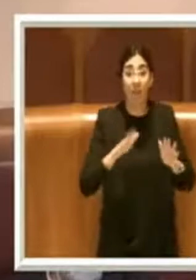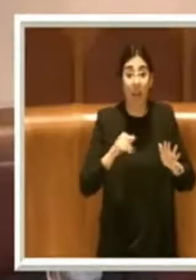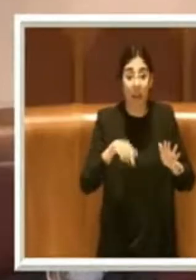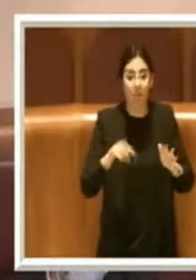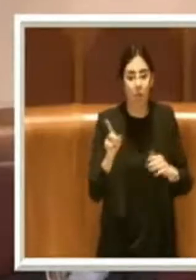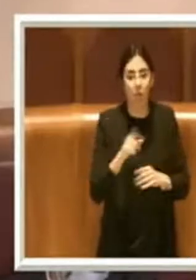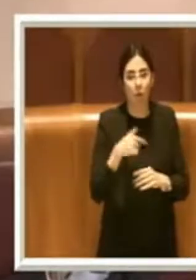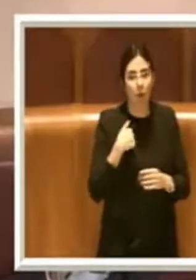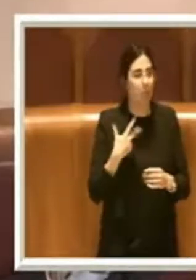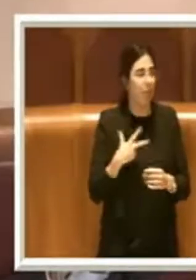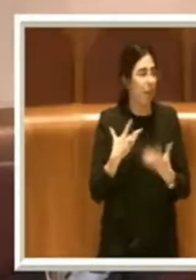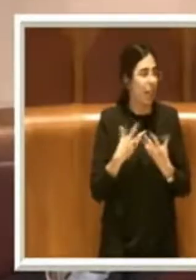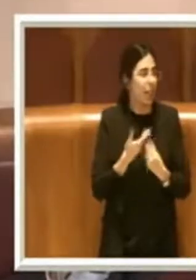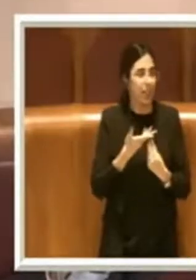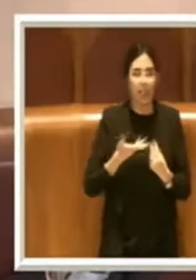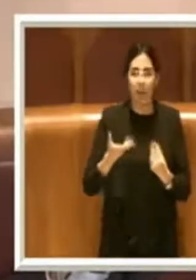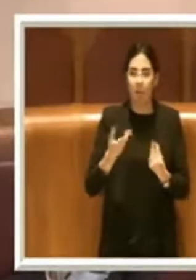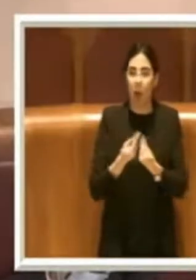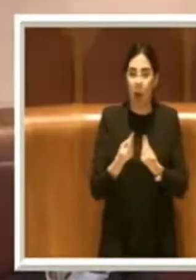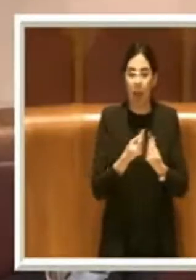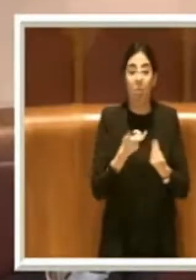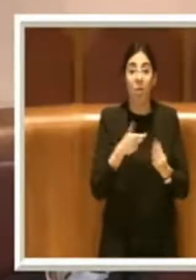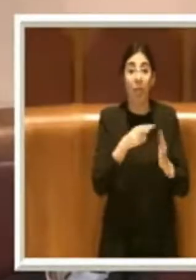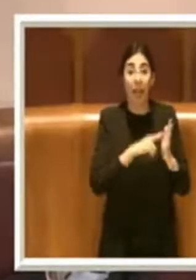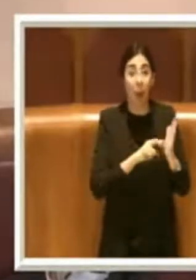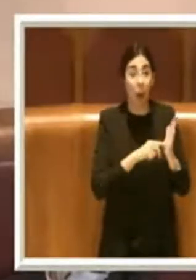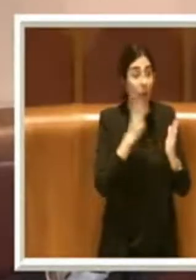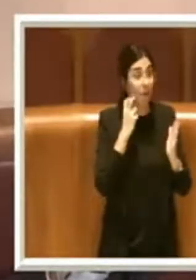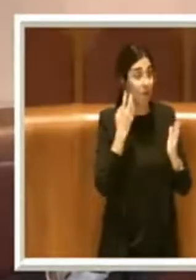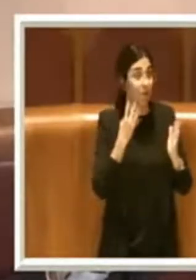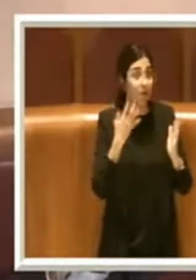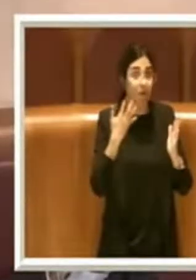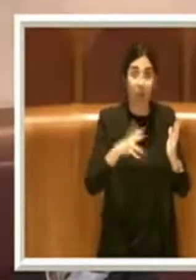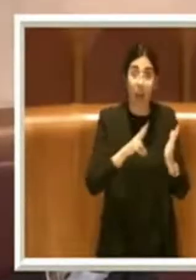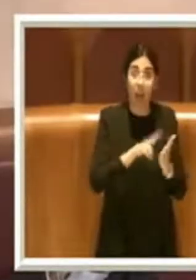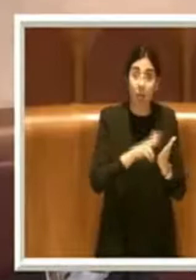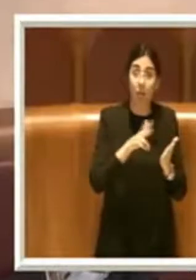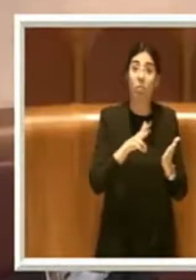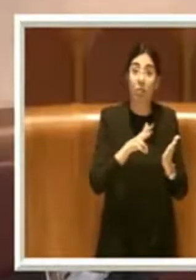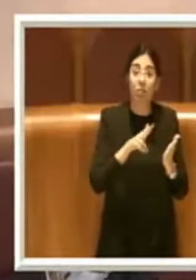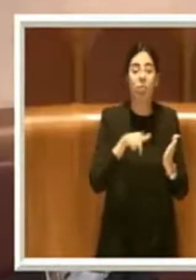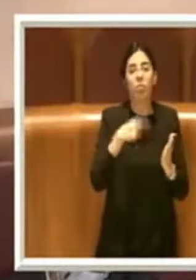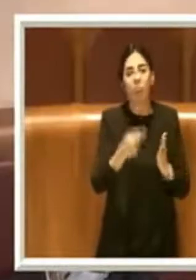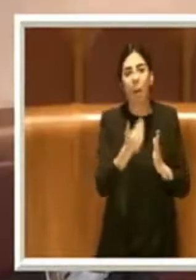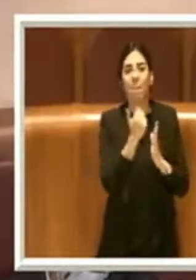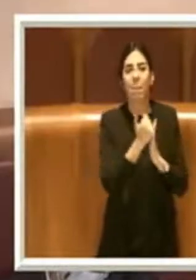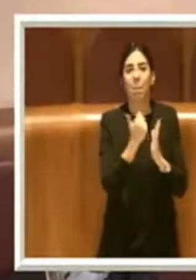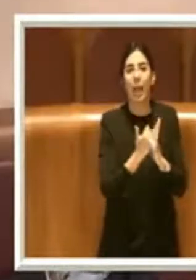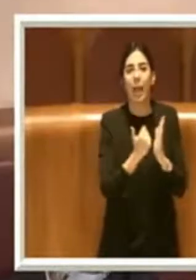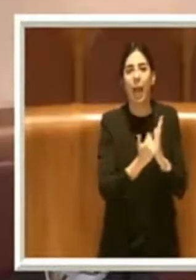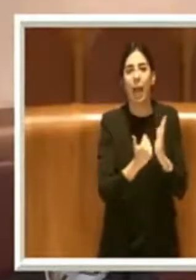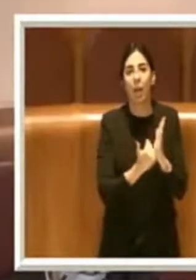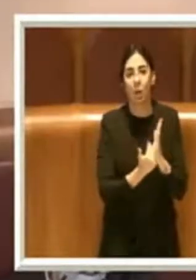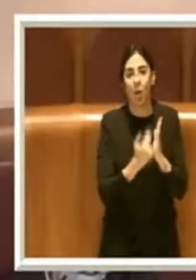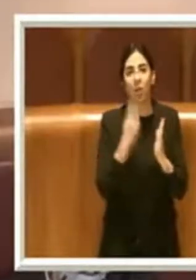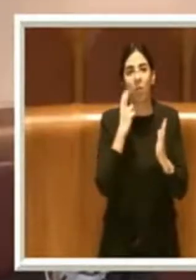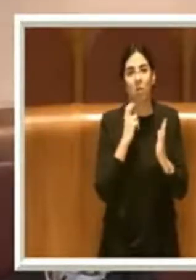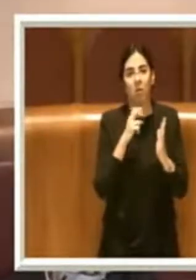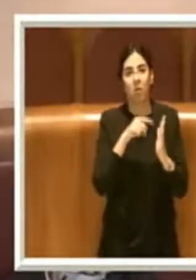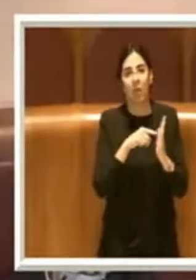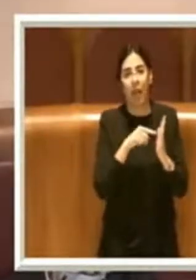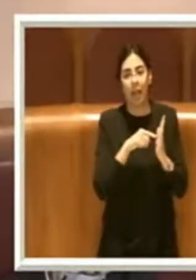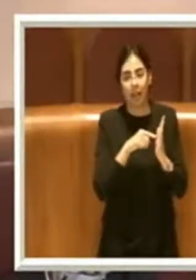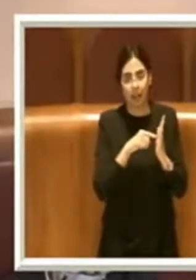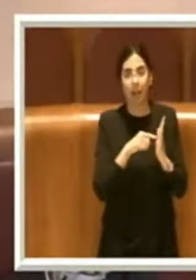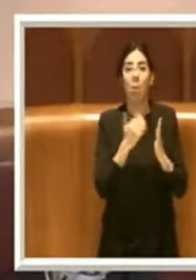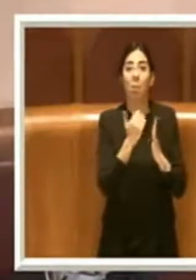colleghi, perché dopo il regolamento del verde il passaggio successivo è il piano del verde, il nostro regolatore, il piano regolatore del